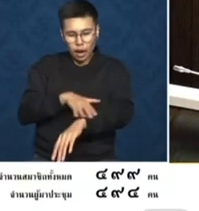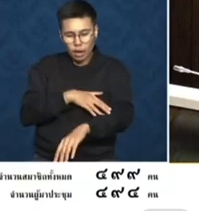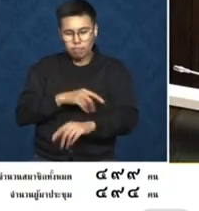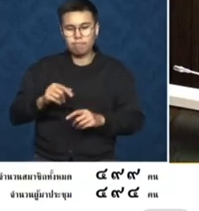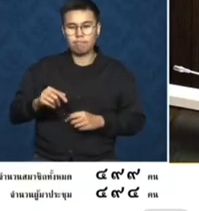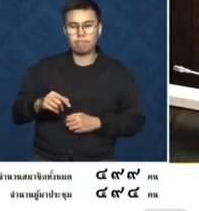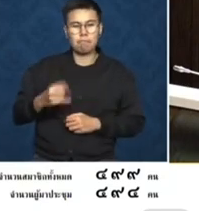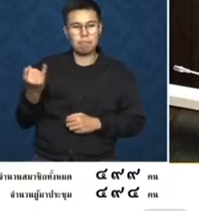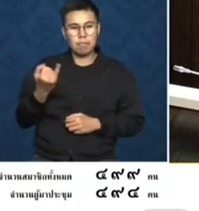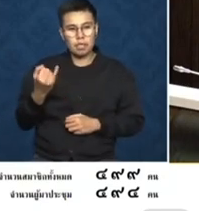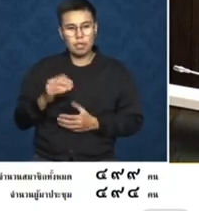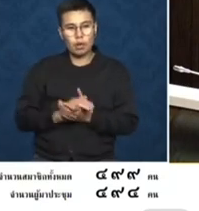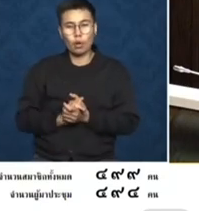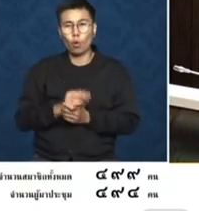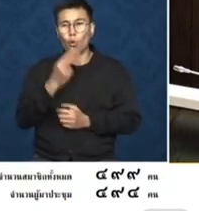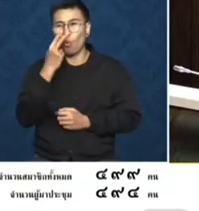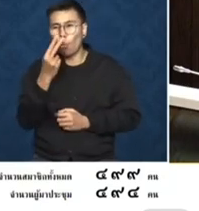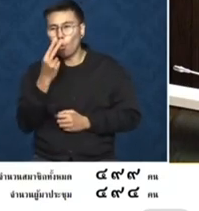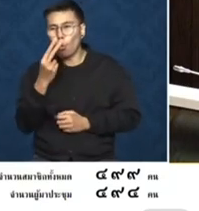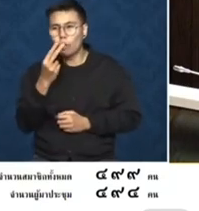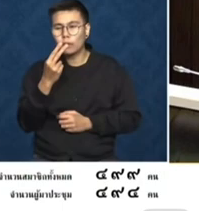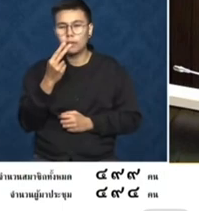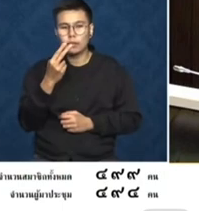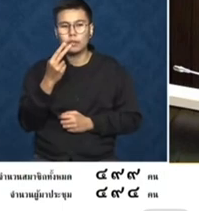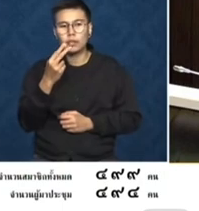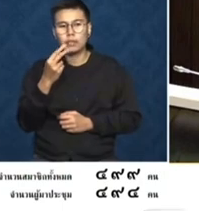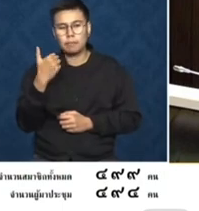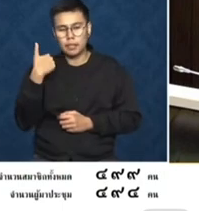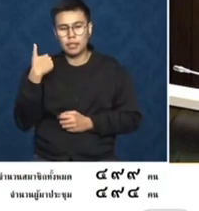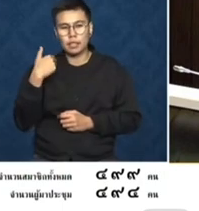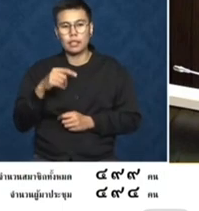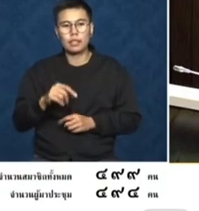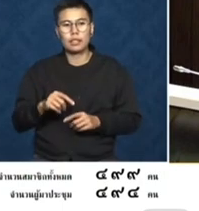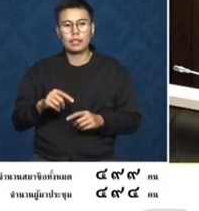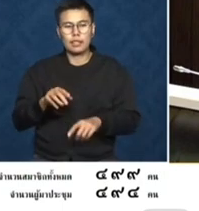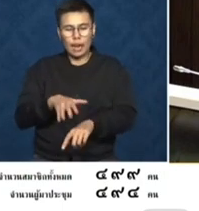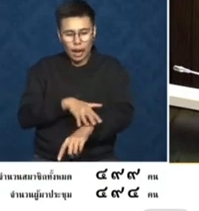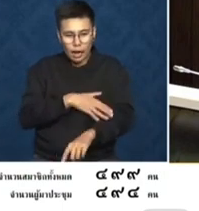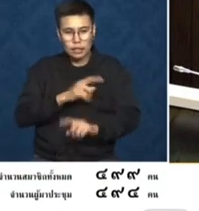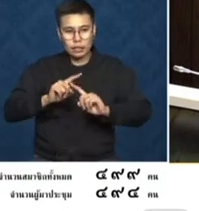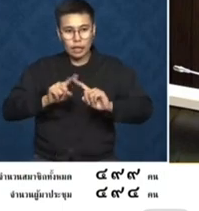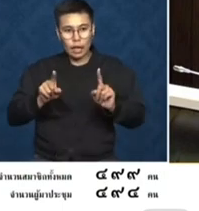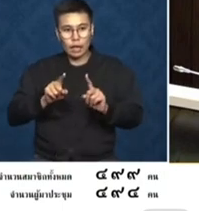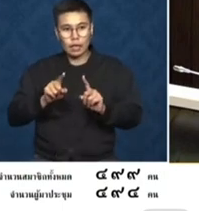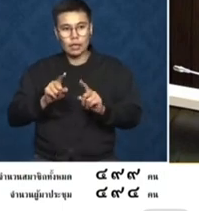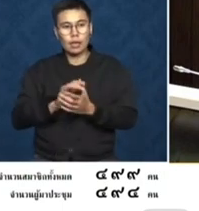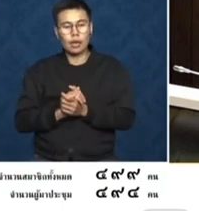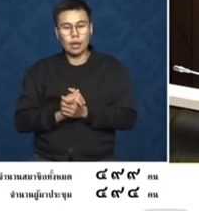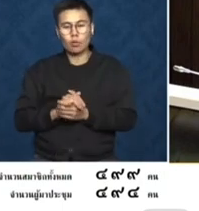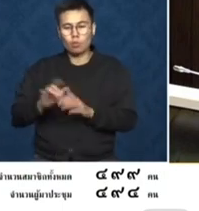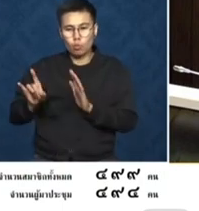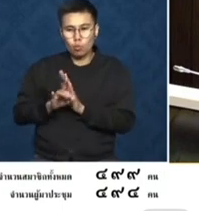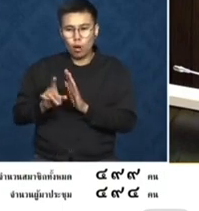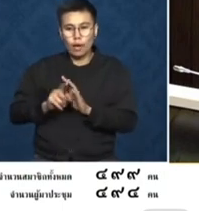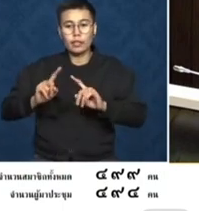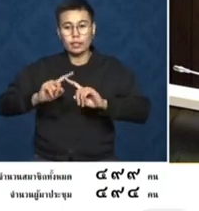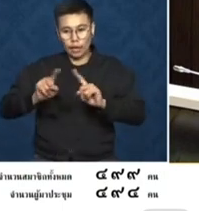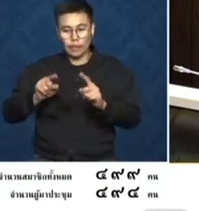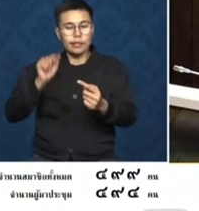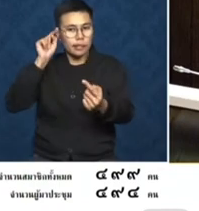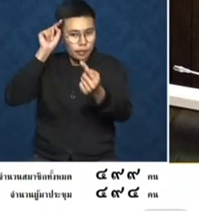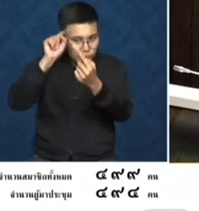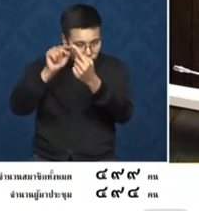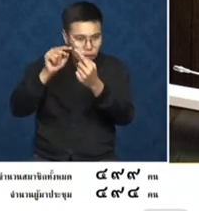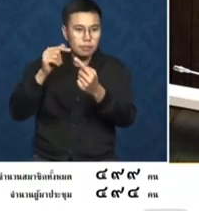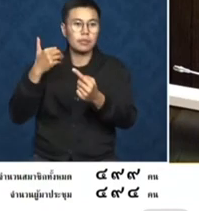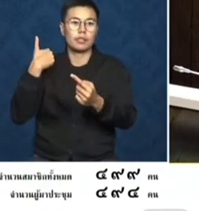realizeพร้มองไปขางหนาก็ยังเจอผู้เจอคนอาจจะถึงช้าสักหน่อยเข้าเส้นใช้หงเพื่อนแต่ก็ยัไปถึจดหมาย